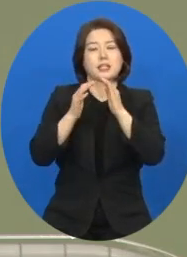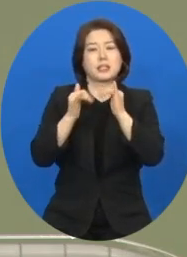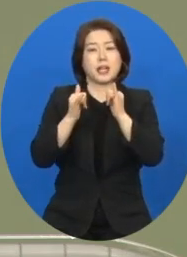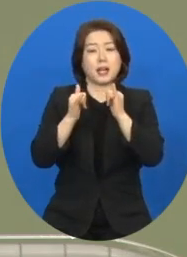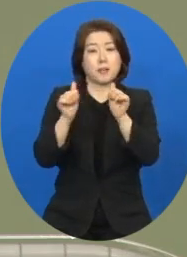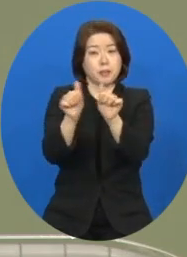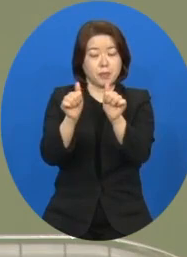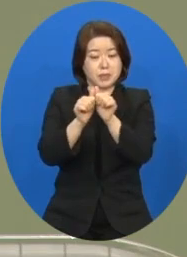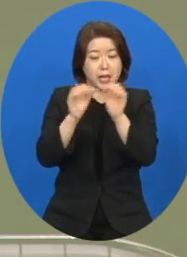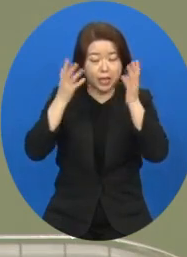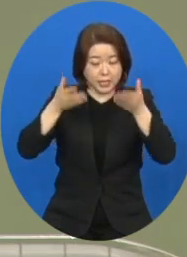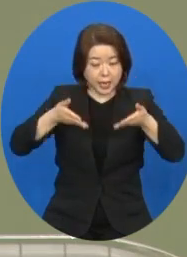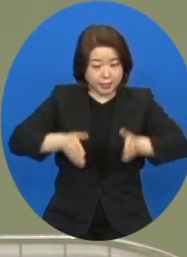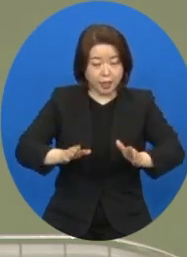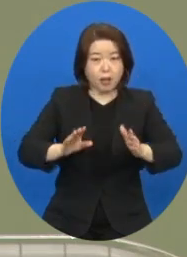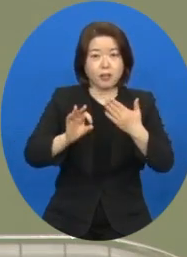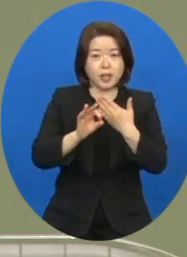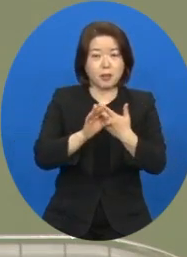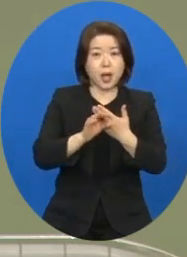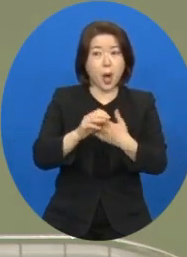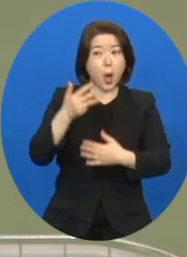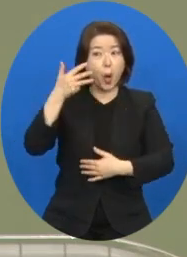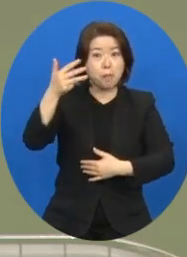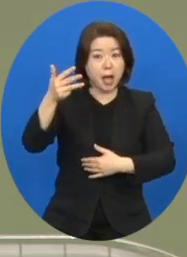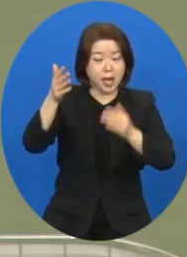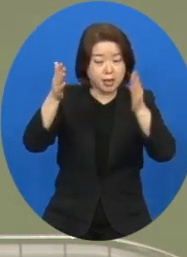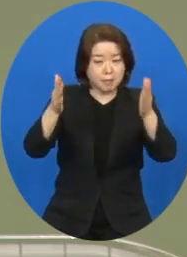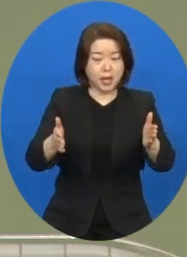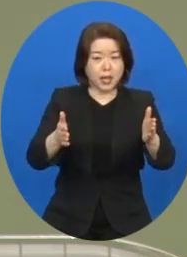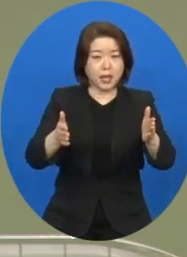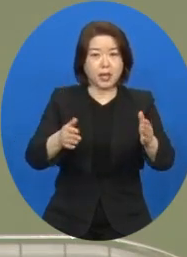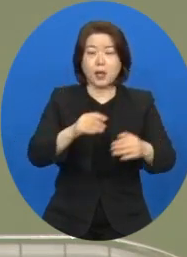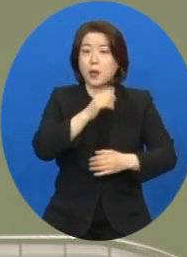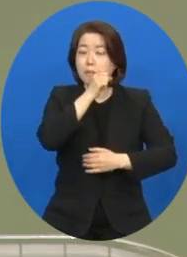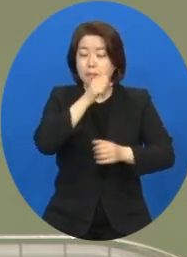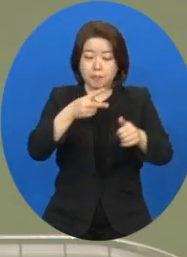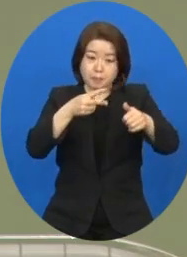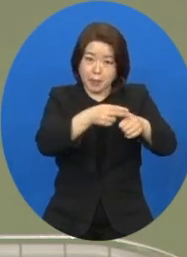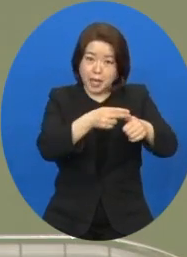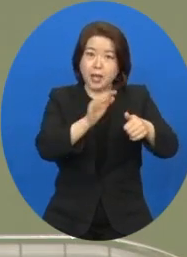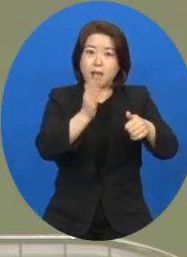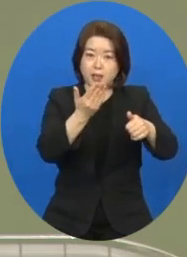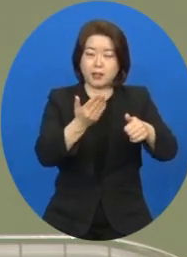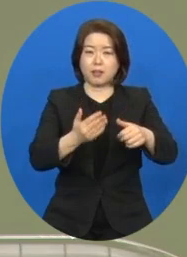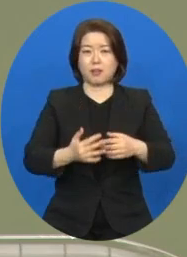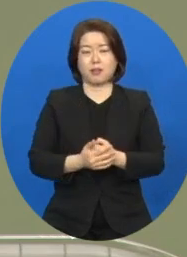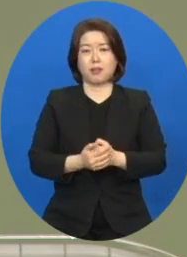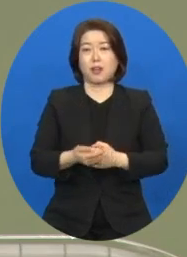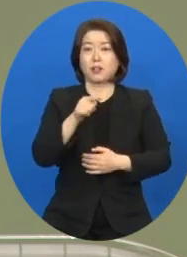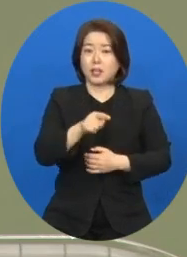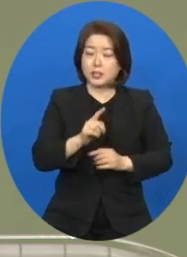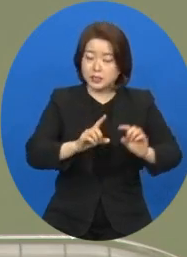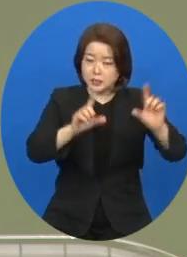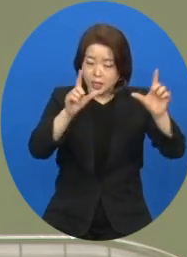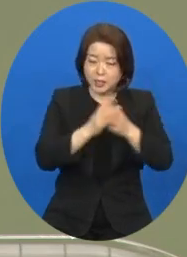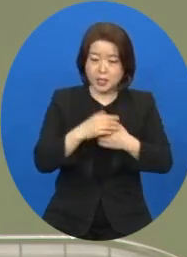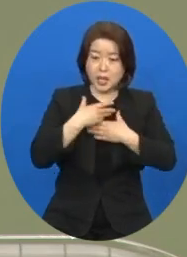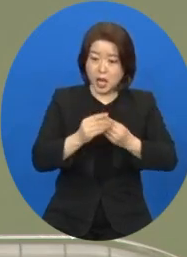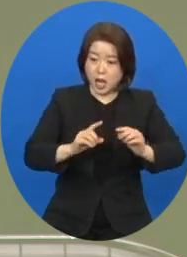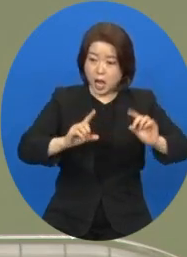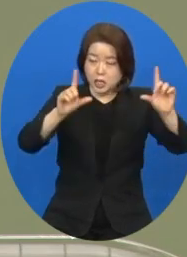남자아이가 태어나면 8일 만에 할례를 행하게 되어 있습니다. 그런데 그날이 안식일인